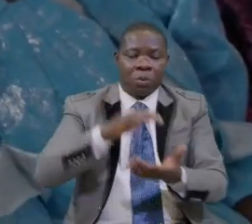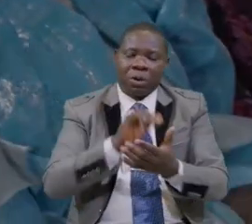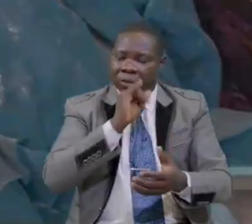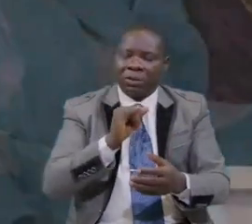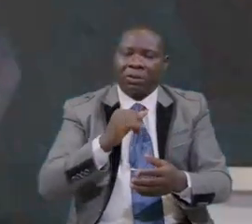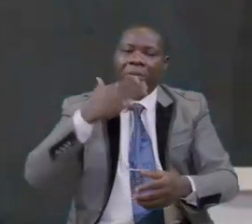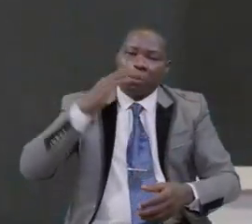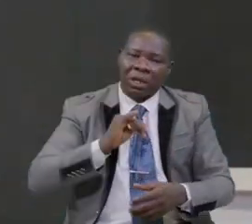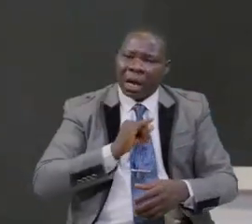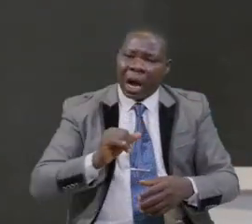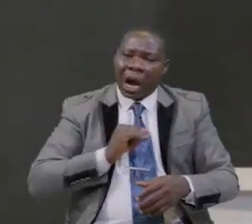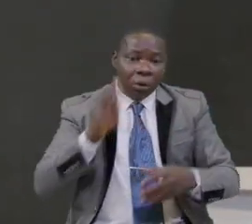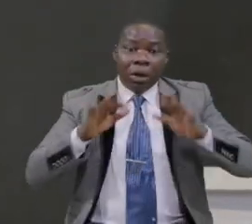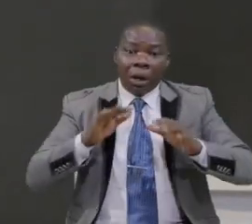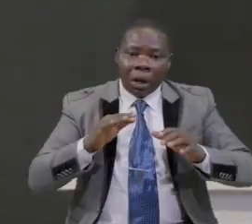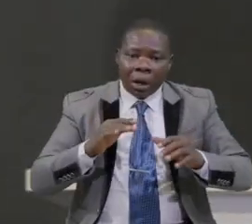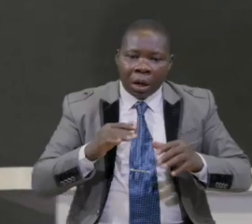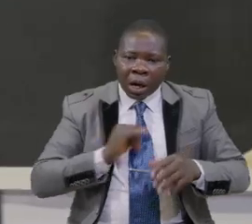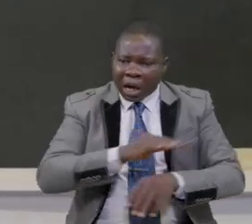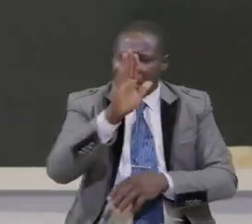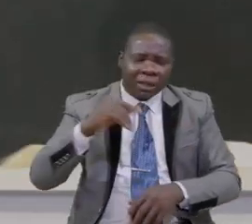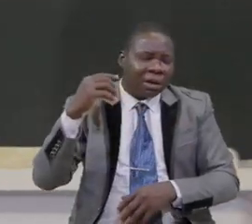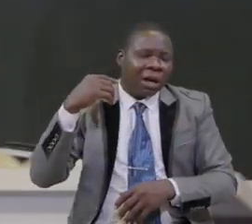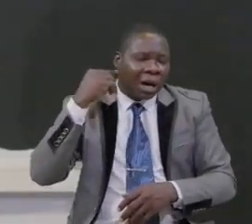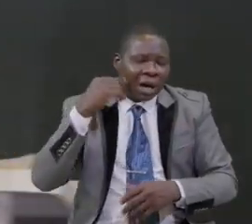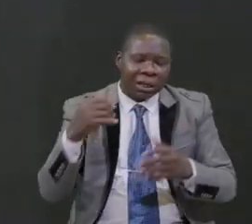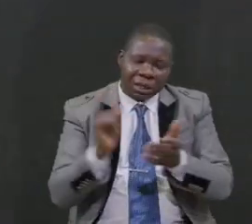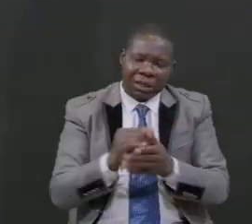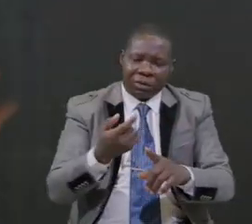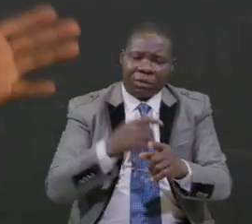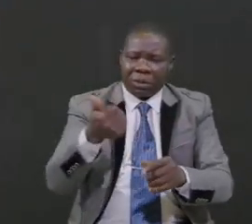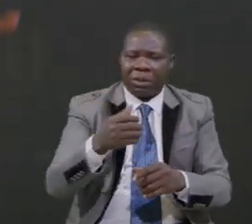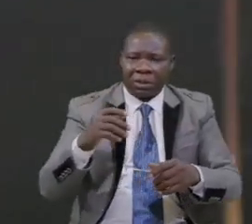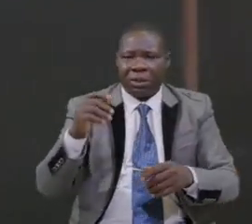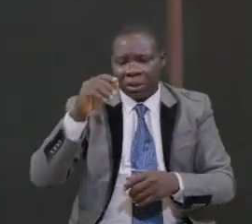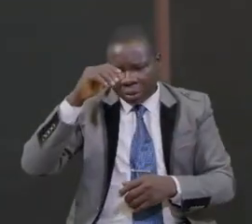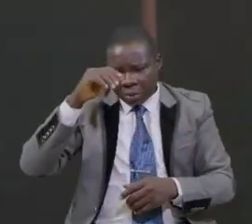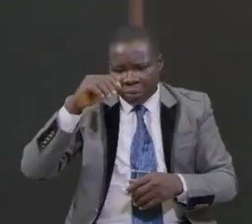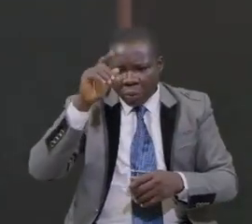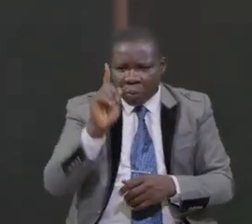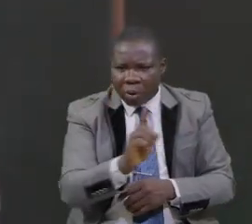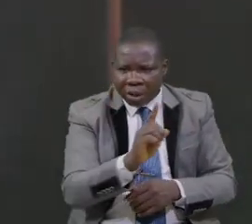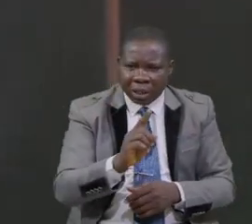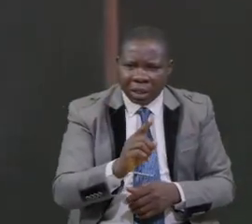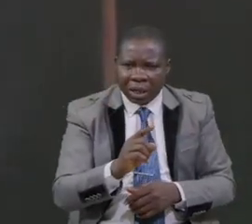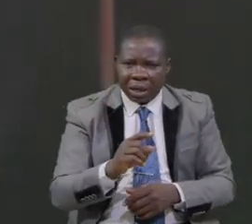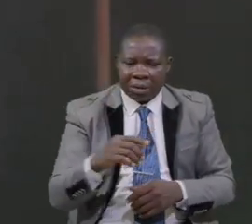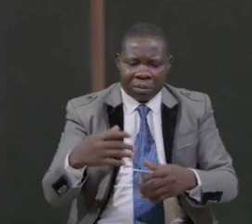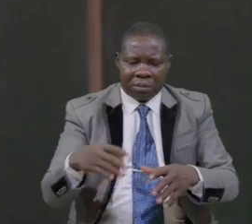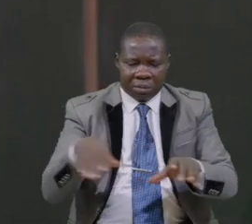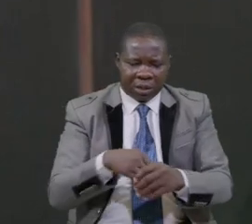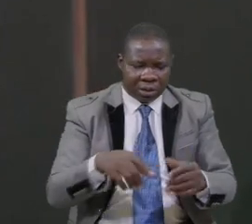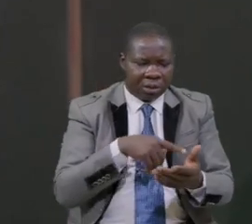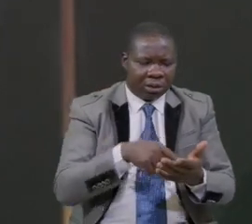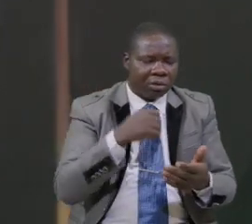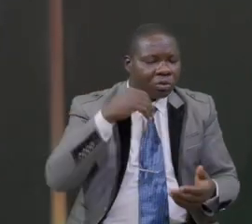de quelqu'un. La polygamie, ça ne vient pas de Dieu. Tu prends cette femme, tu prends cette femme, tu prends cette femme. Et tu divorces comme tu veux. Et